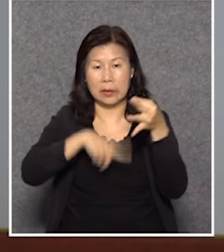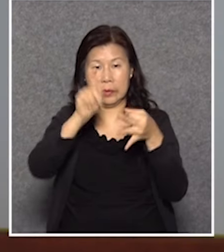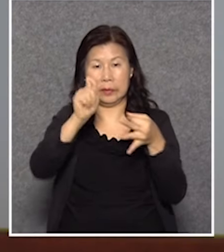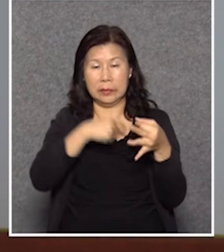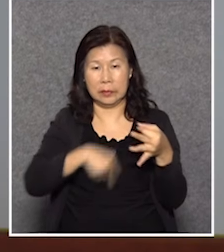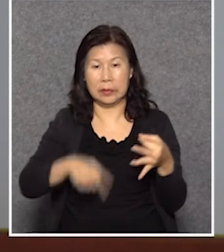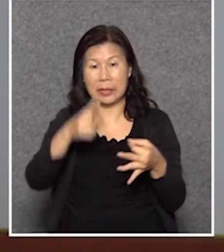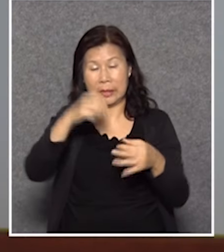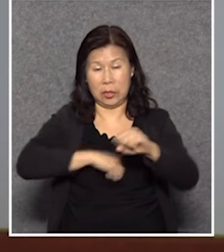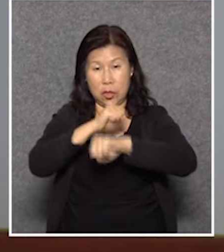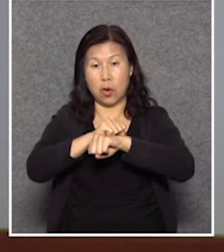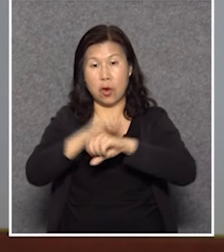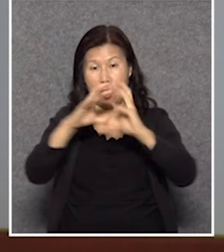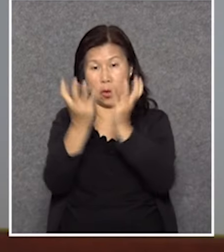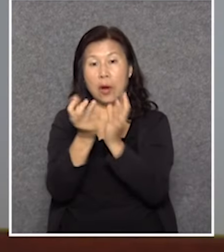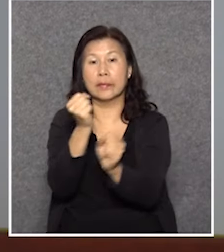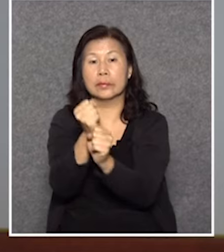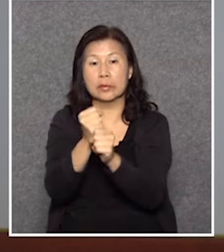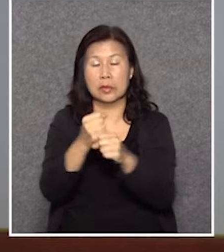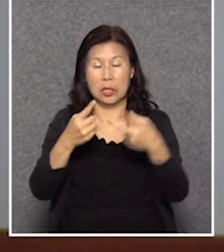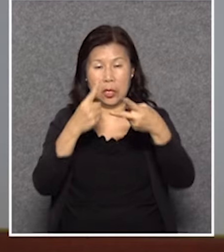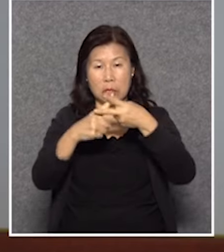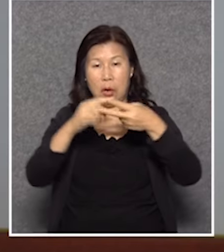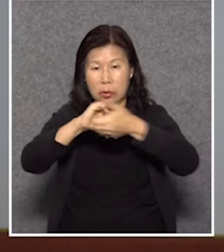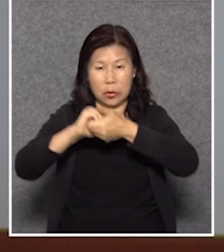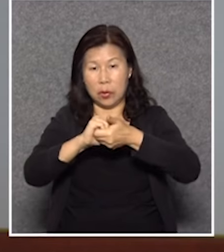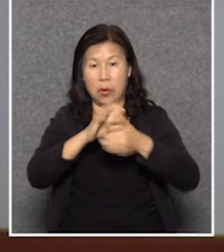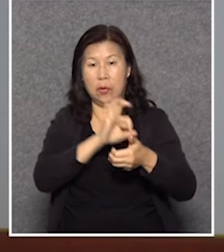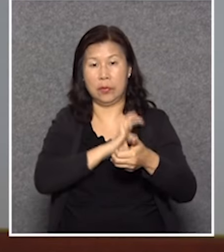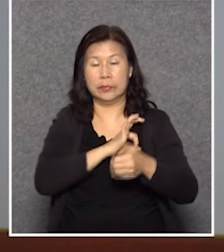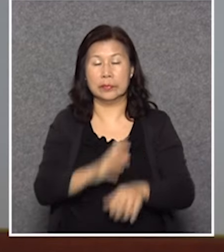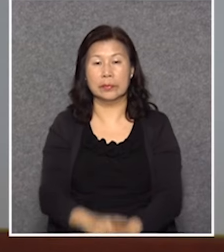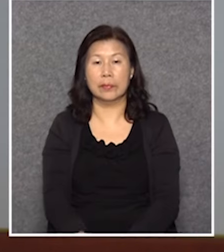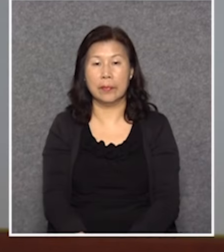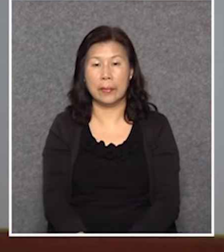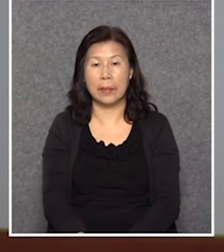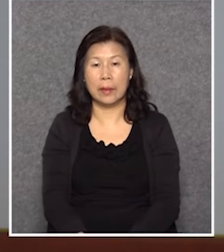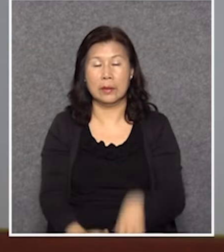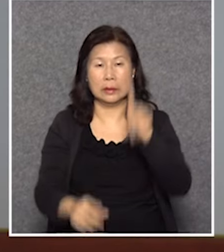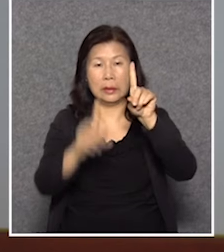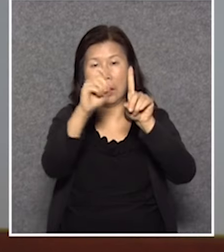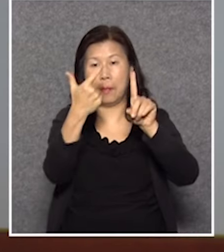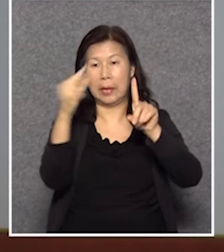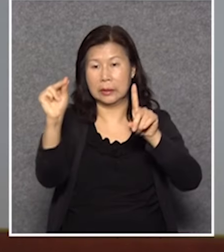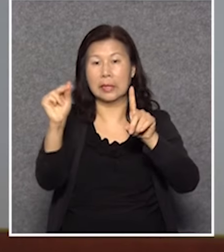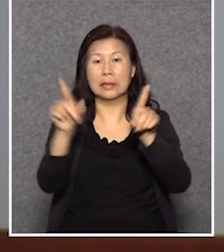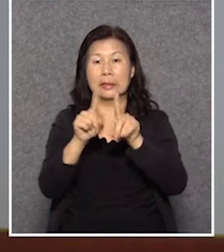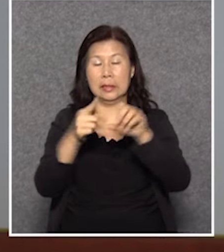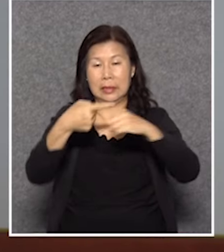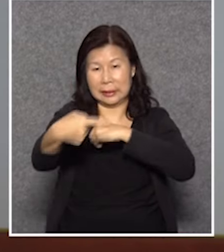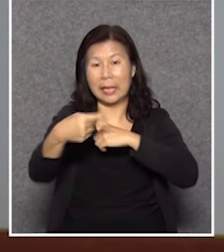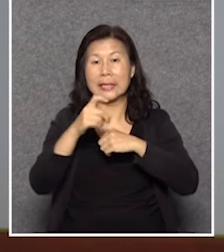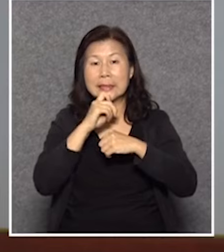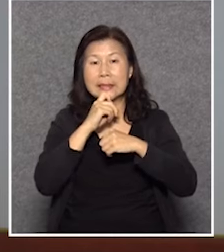劳工界嘅，系呢个工联会嘅，啊，应该系工联会啦。87年系啦，因为第一届有呢个功